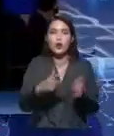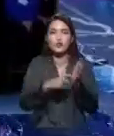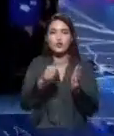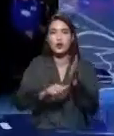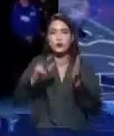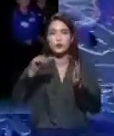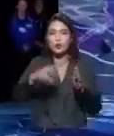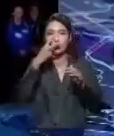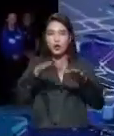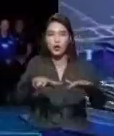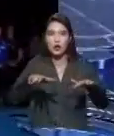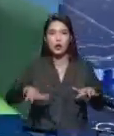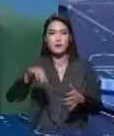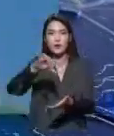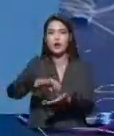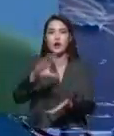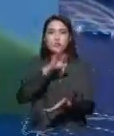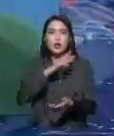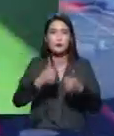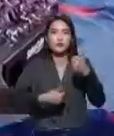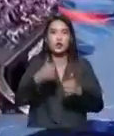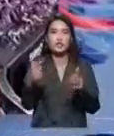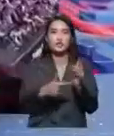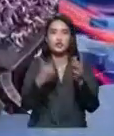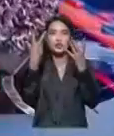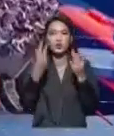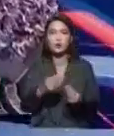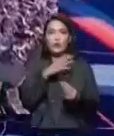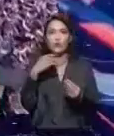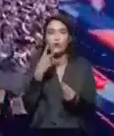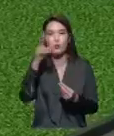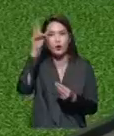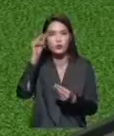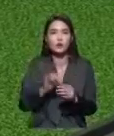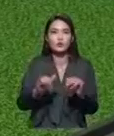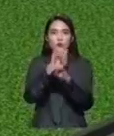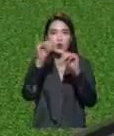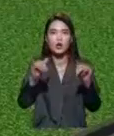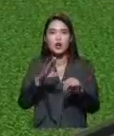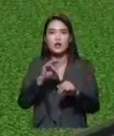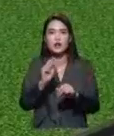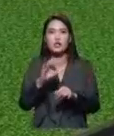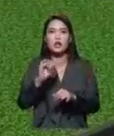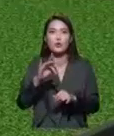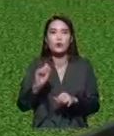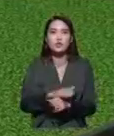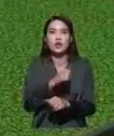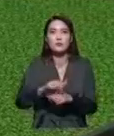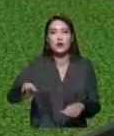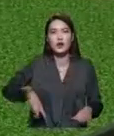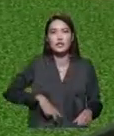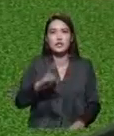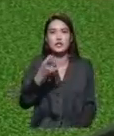1,020,763 көрермен қатысқан екен. Жарыстың 7-ші күні көрермен саны көбейген екен. Теннис Аустралия бас директоры